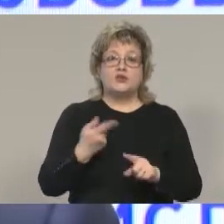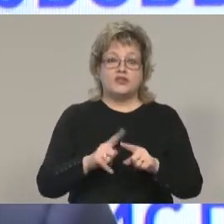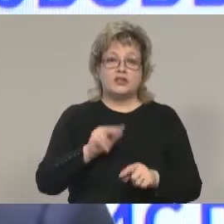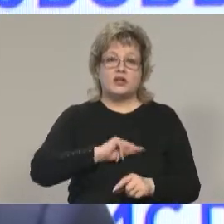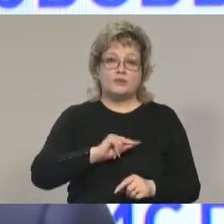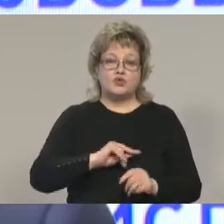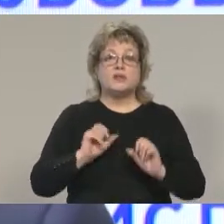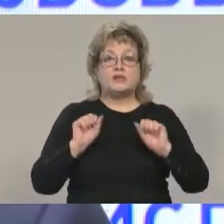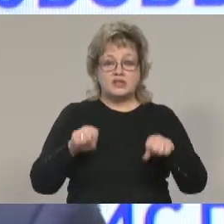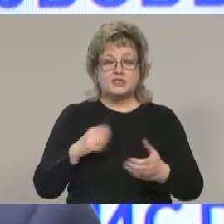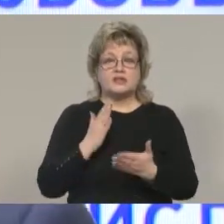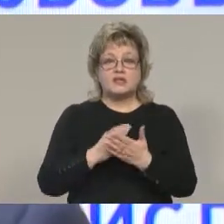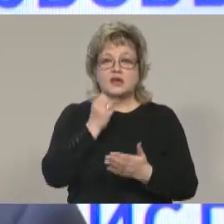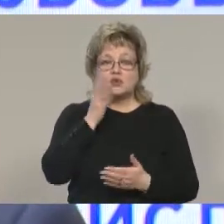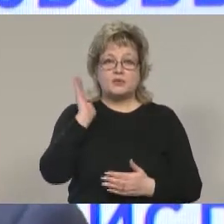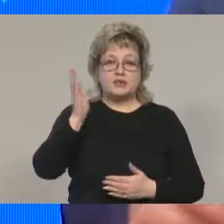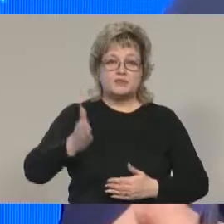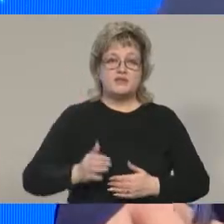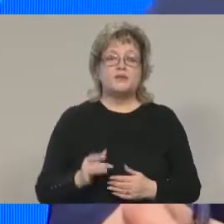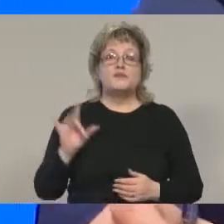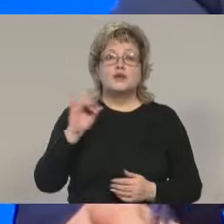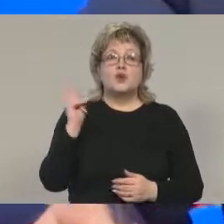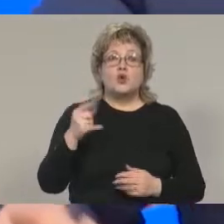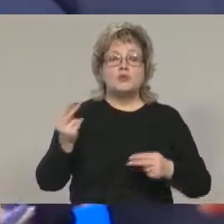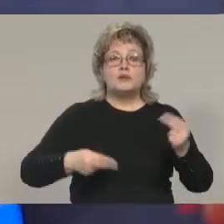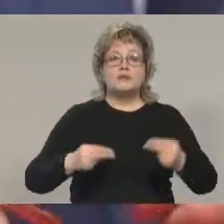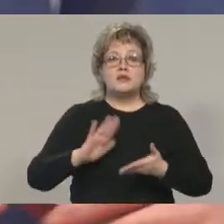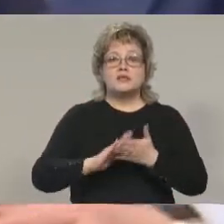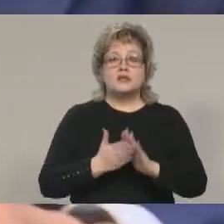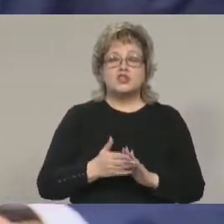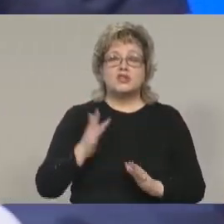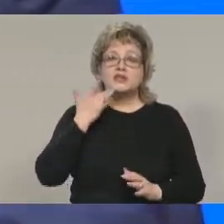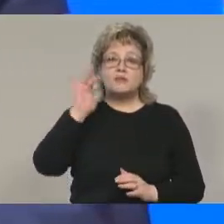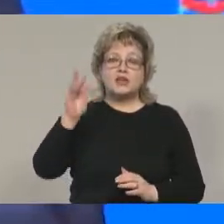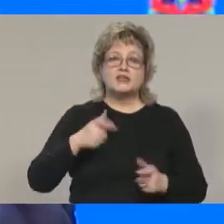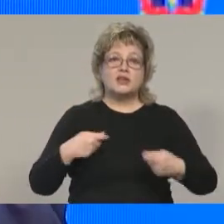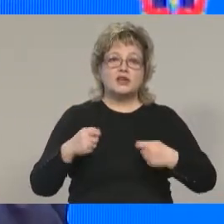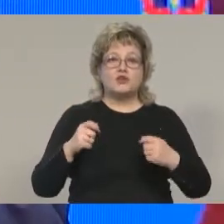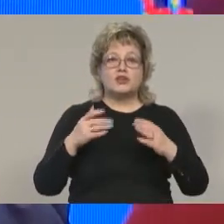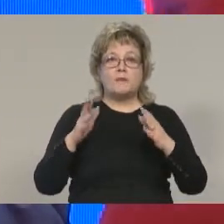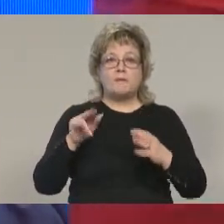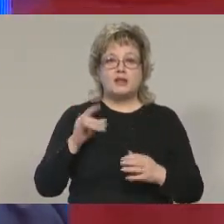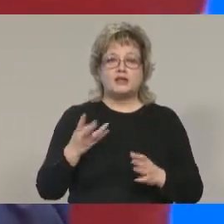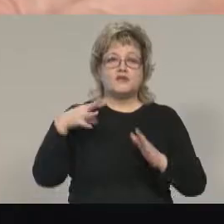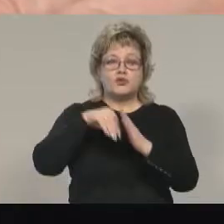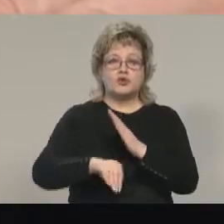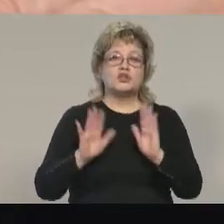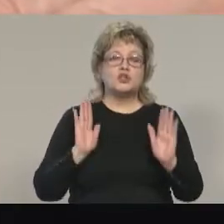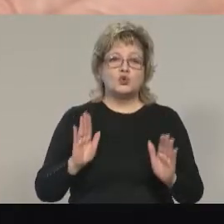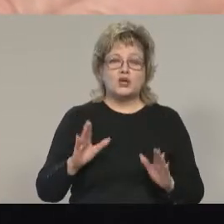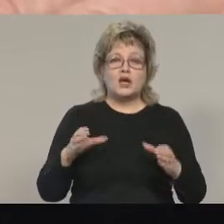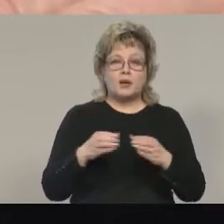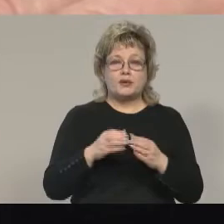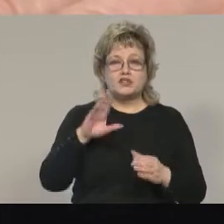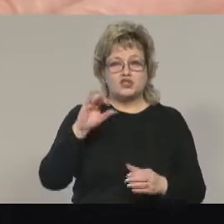и потенциально у нее есть очень хорошая перспектива. Ростовская область подписала соглашение с Американской торговой палатой. В ее составе не только